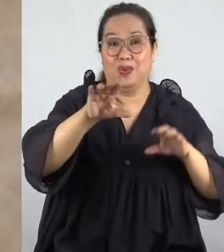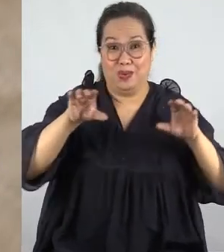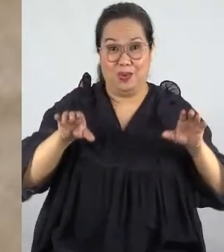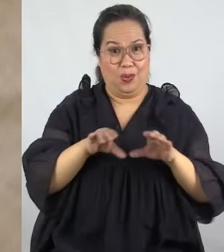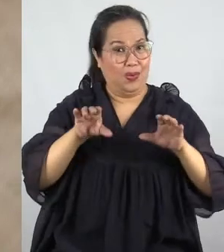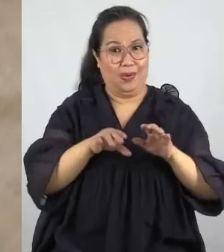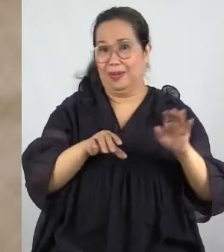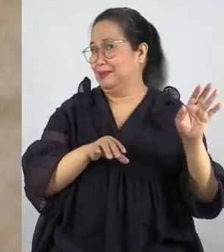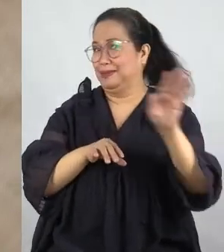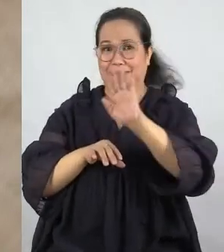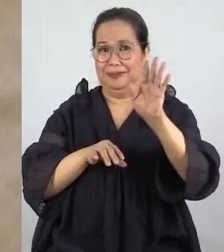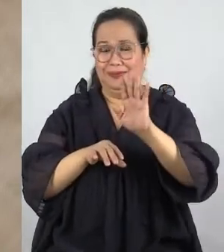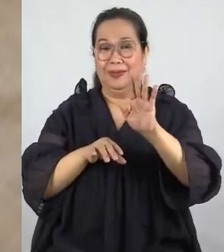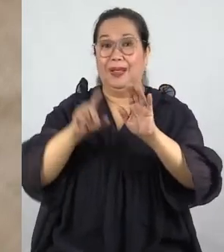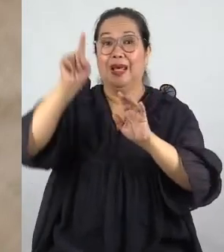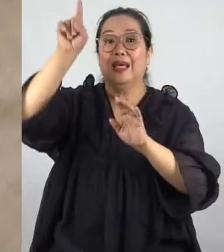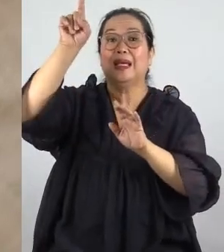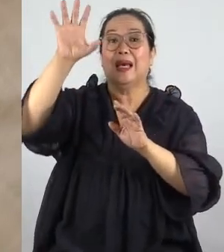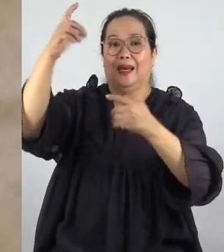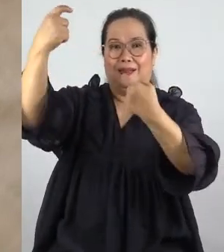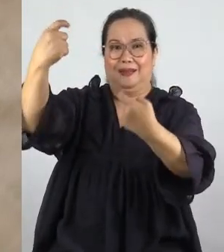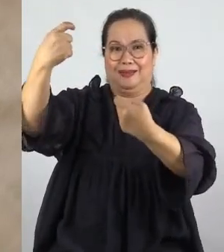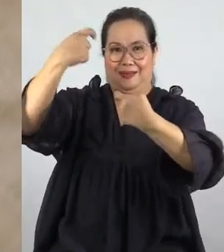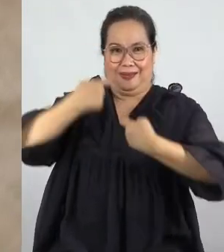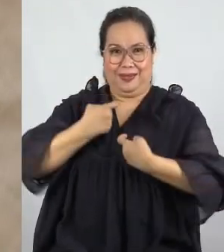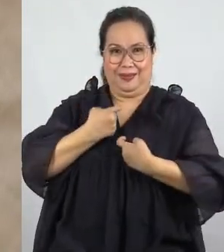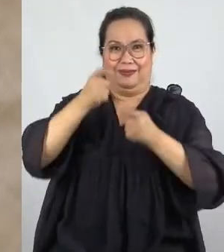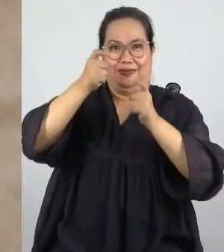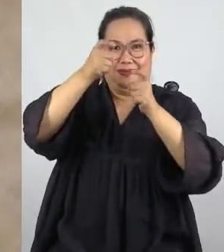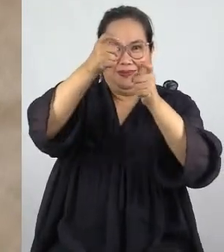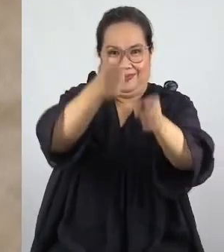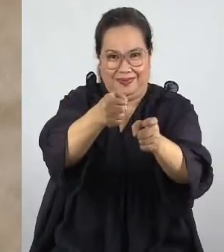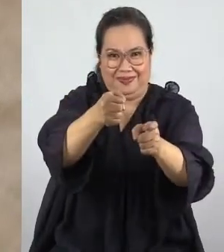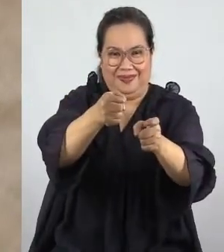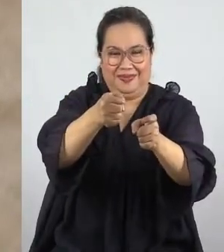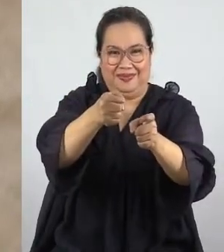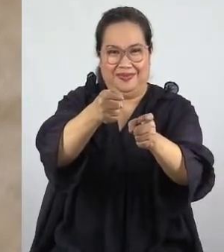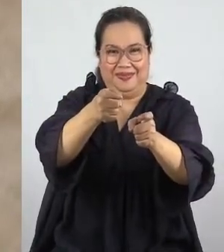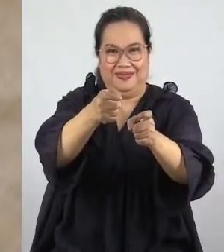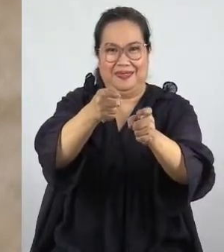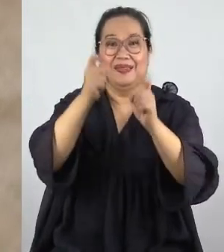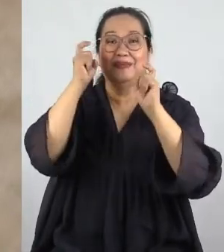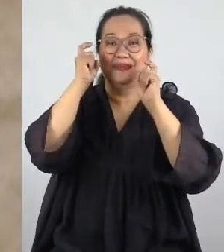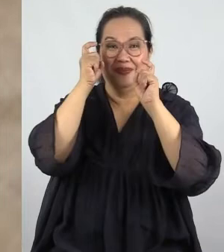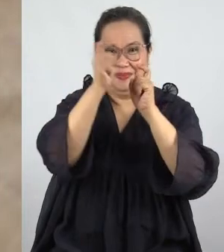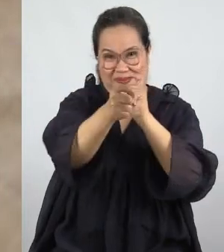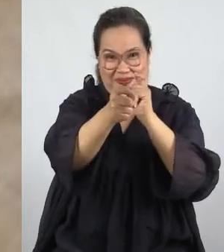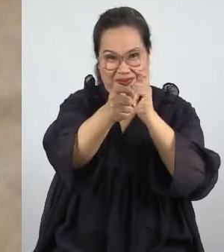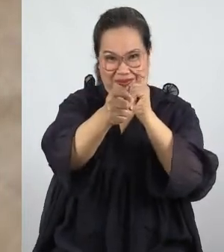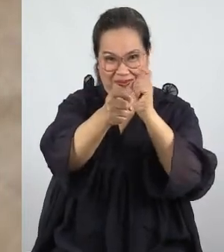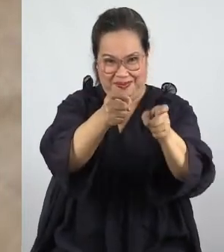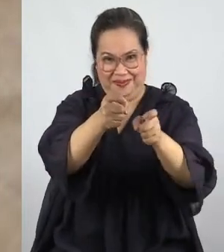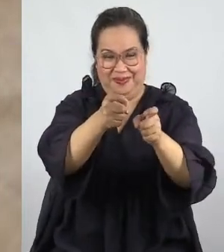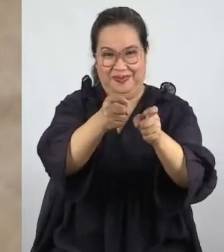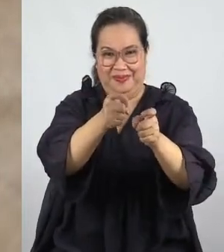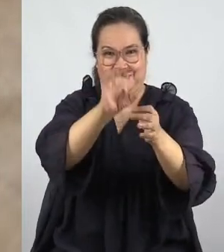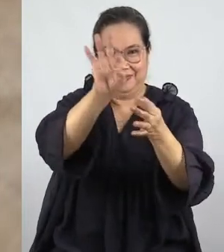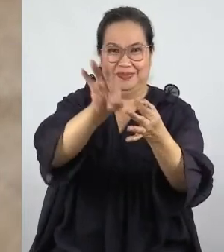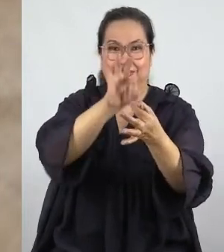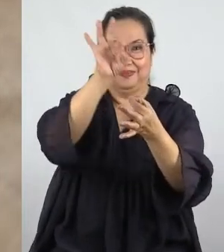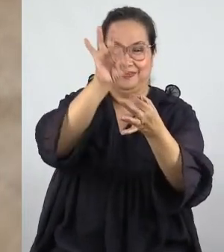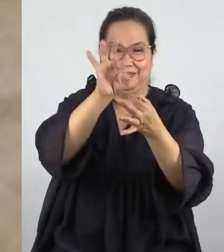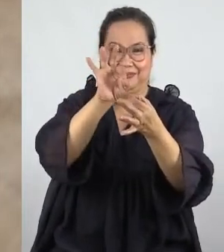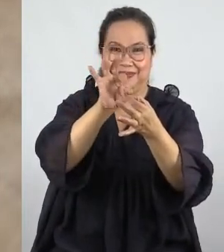doing. It is a gift of God. Ang salitang sinalin na perfecter